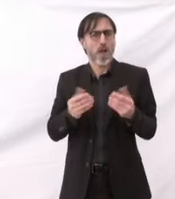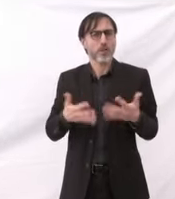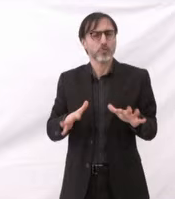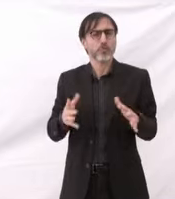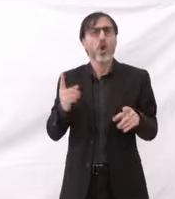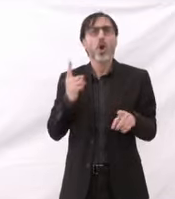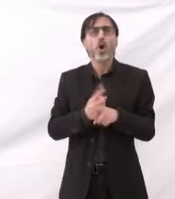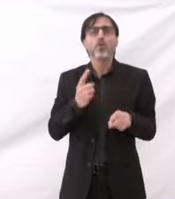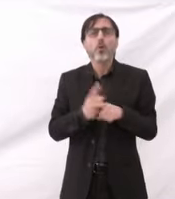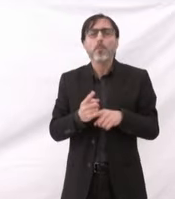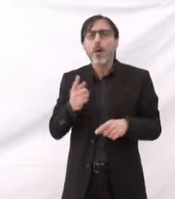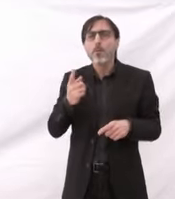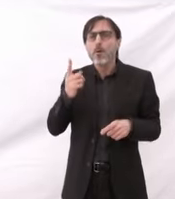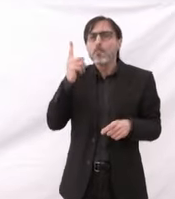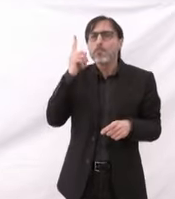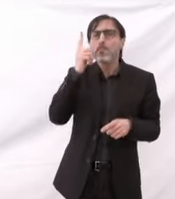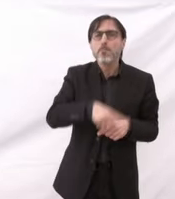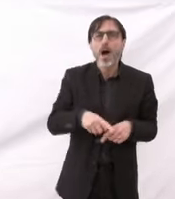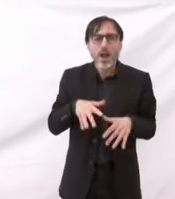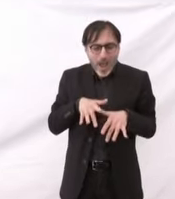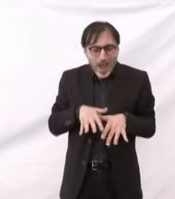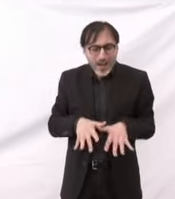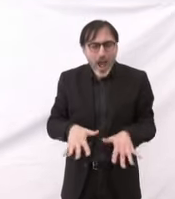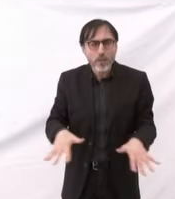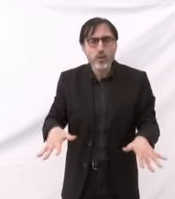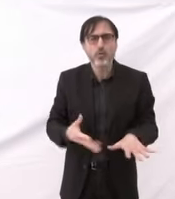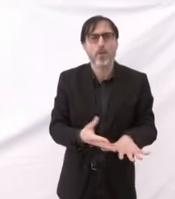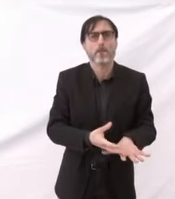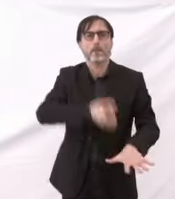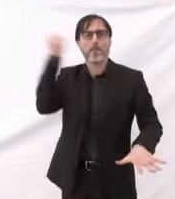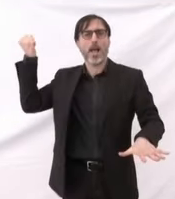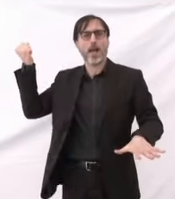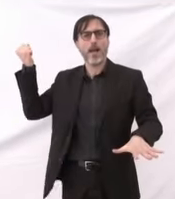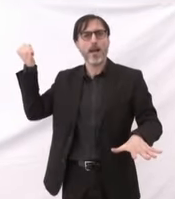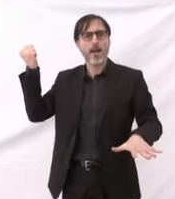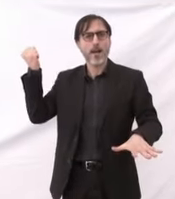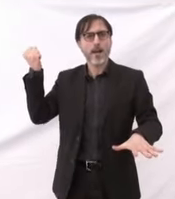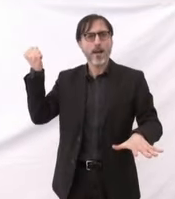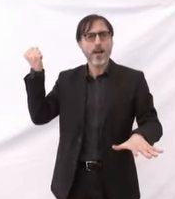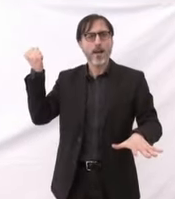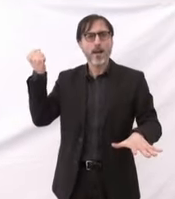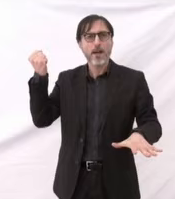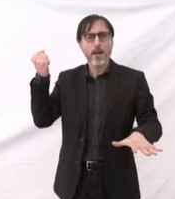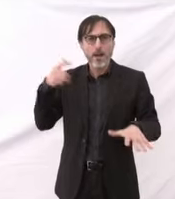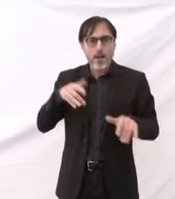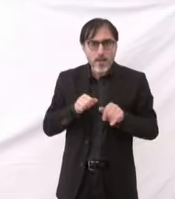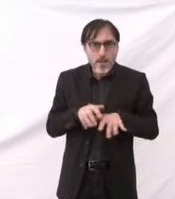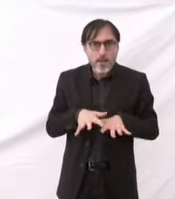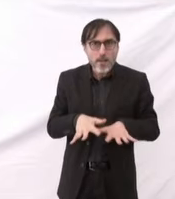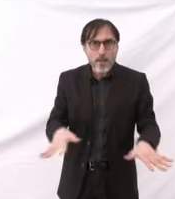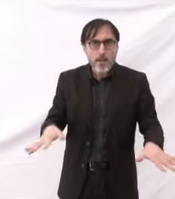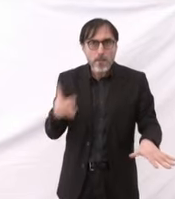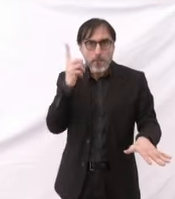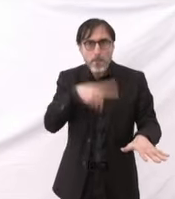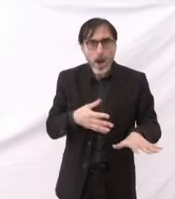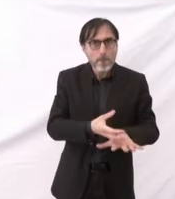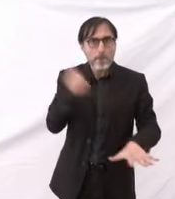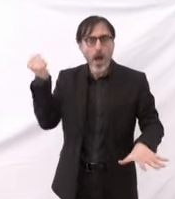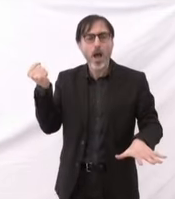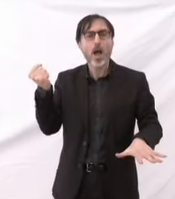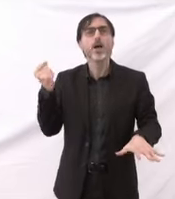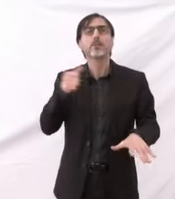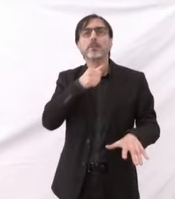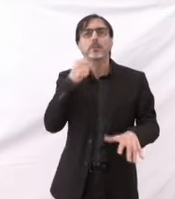Bisogna estirpare il male alla radice e per estirpare il male alla radice è importante